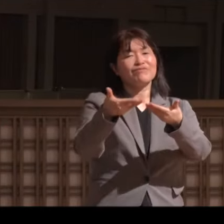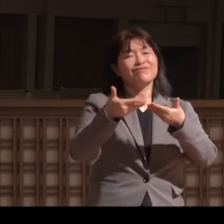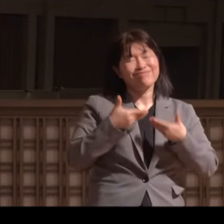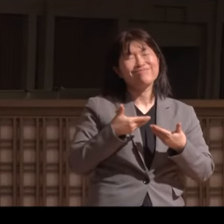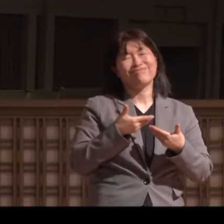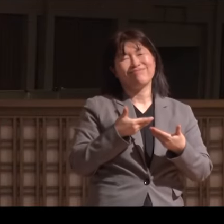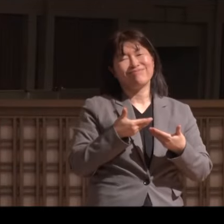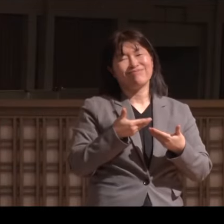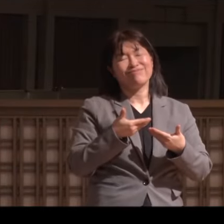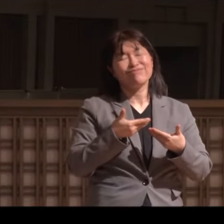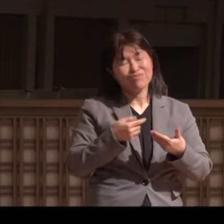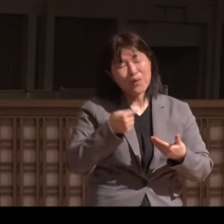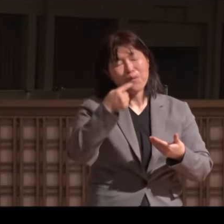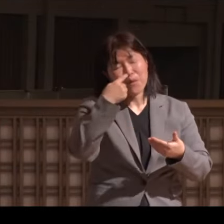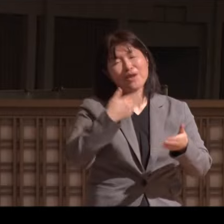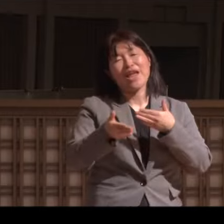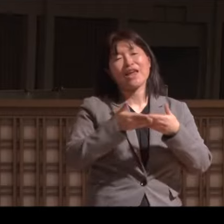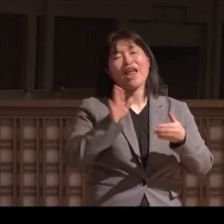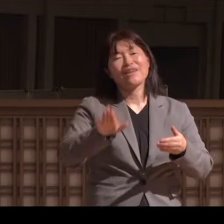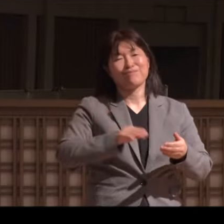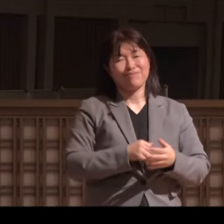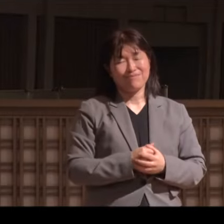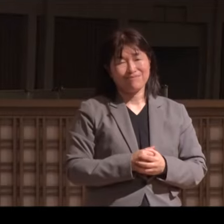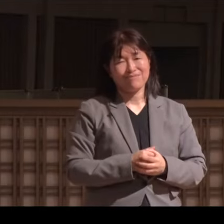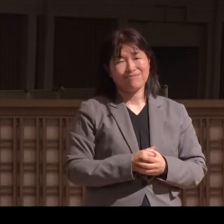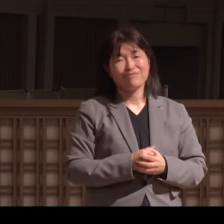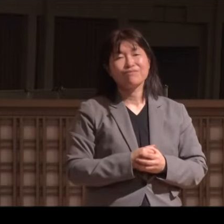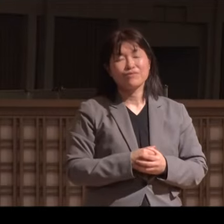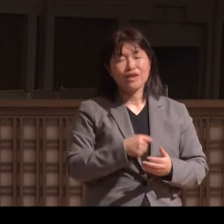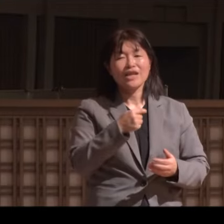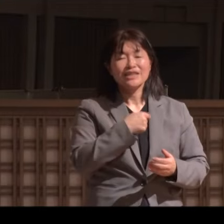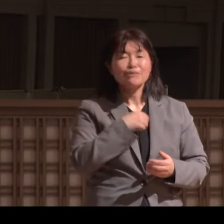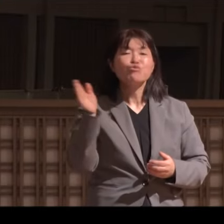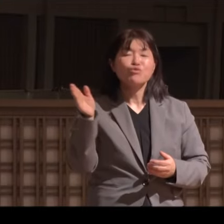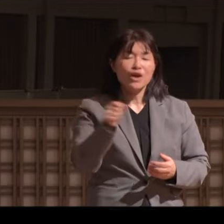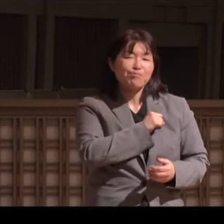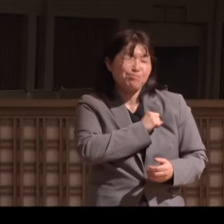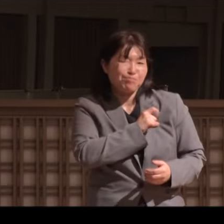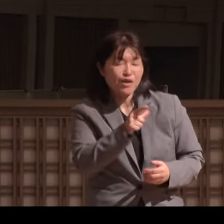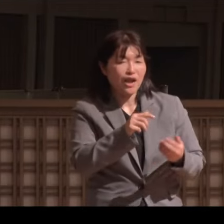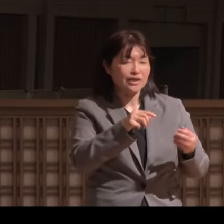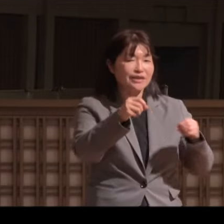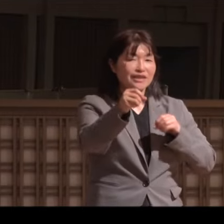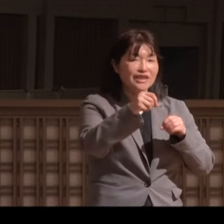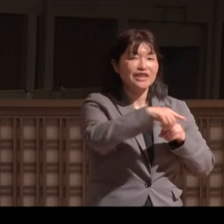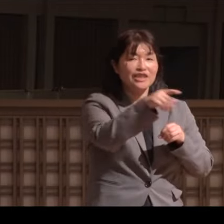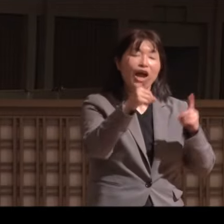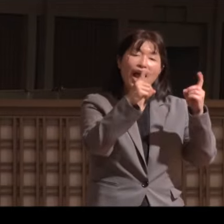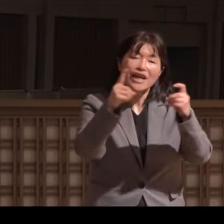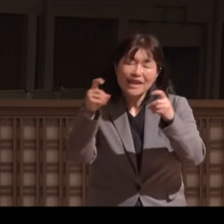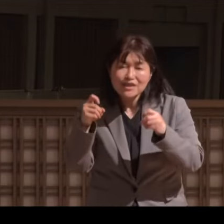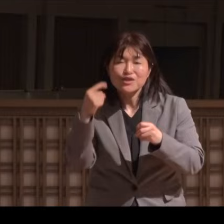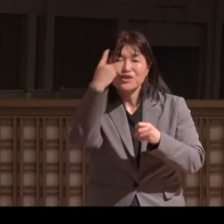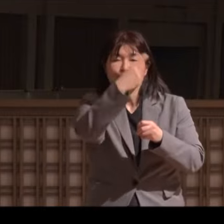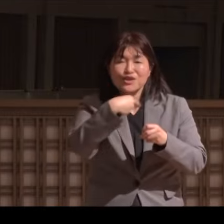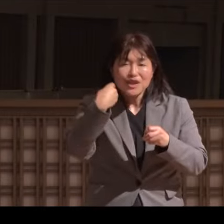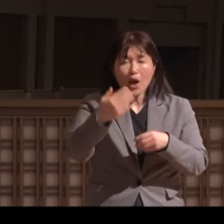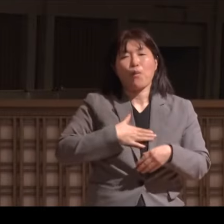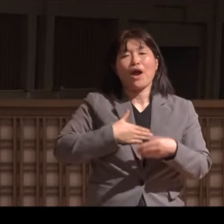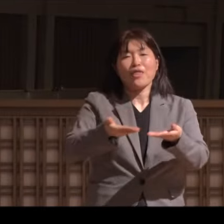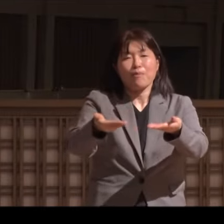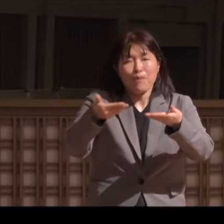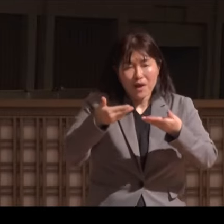なというのがすごく実感としてあったのでなるべく自分自身ごの方にまずはご挨拶をして顔見知りに